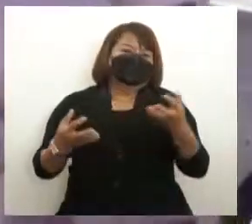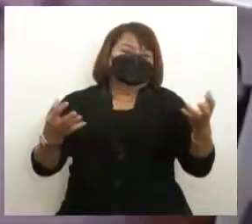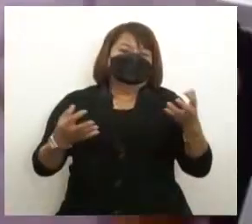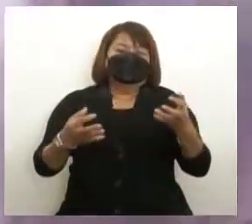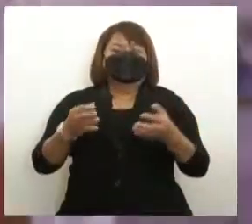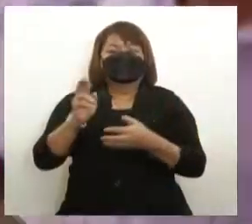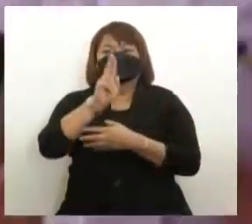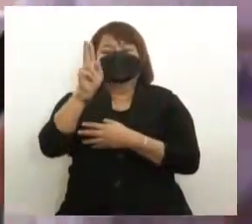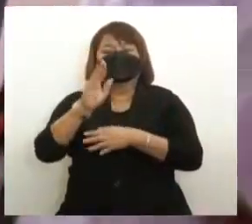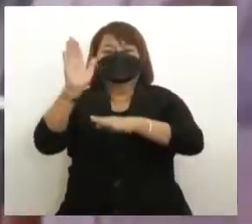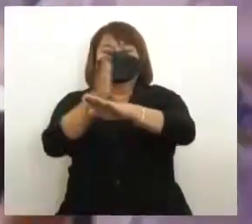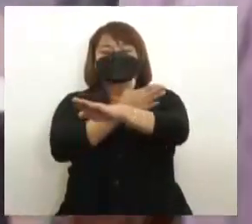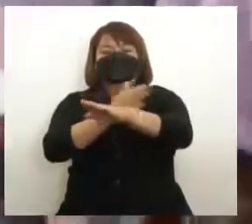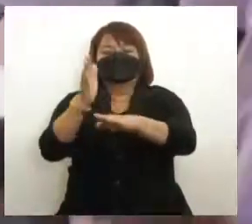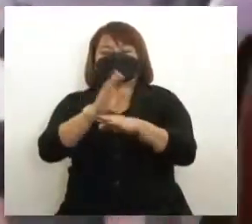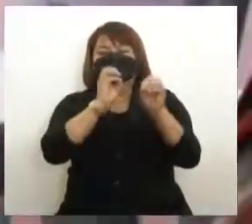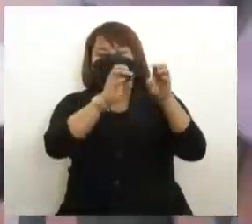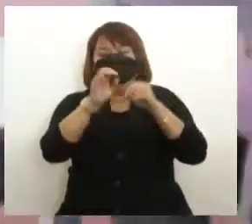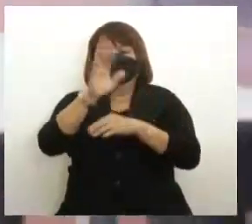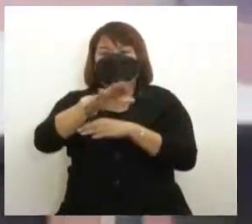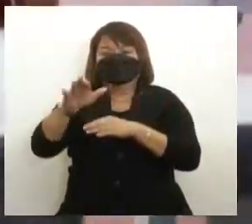ช่วยบอกเราให้เข้าใจ